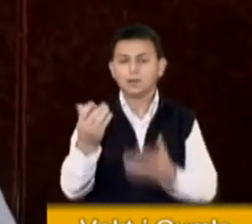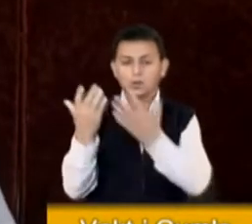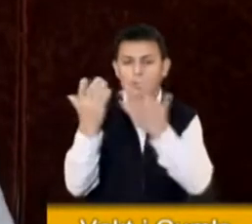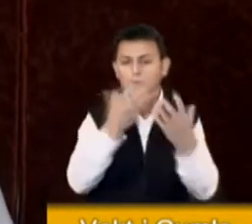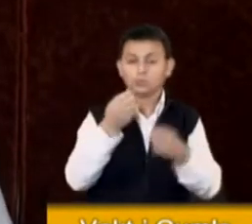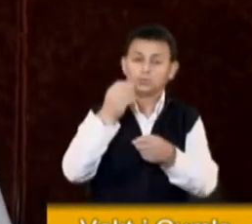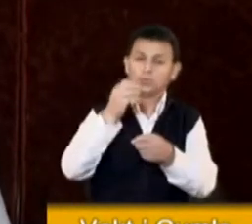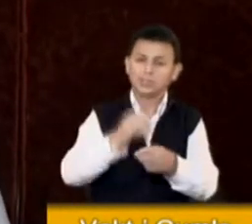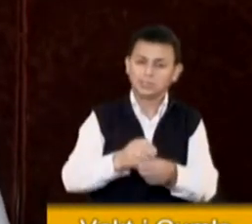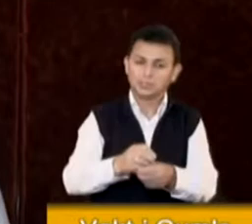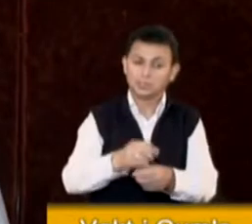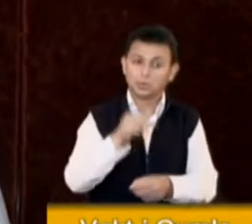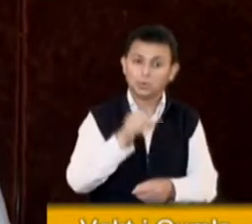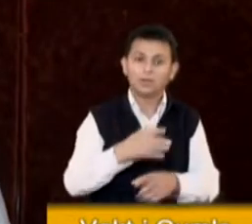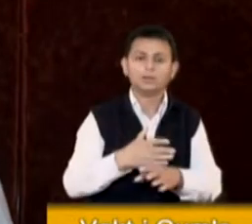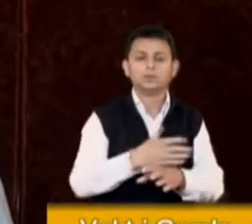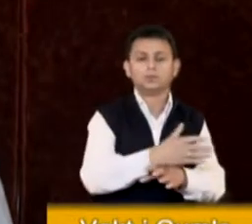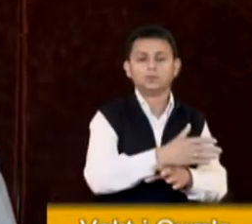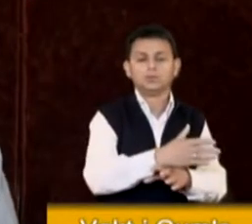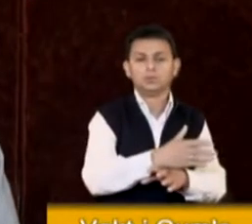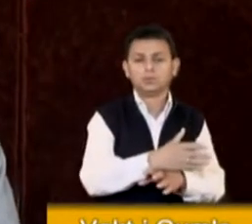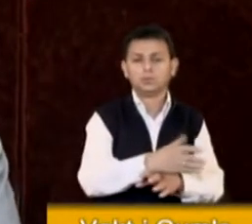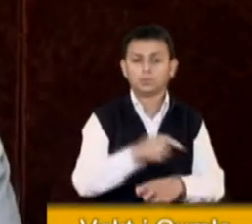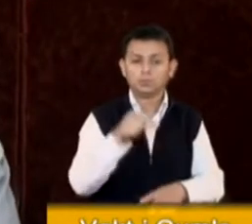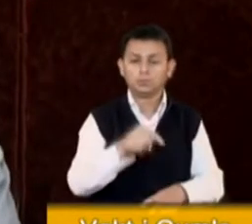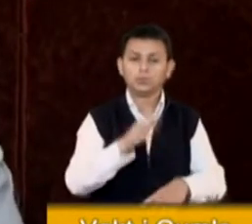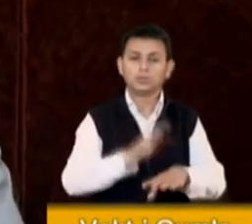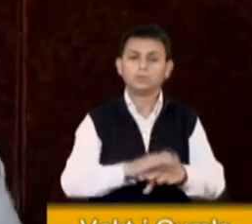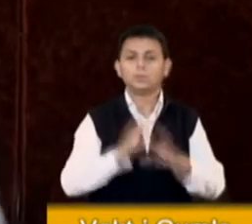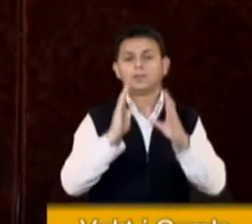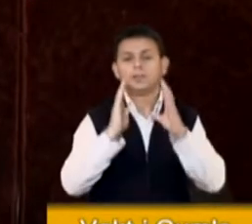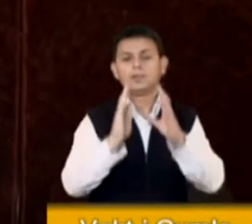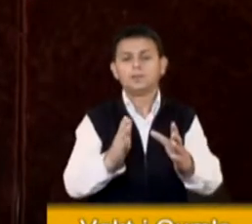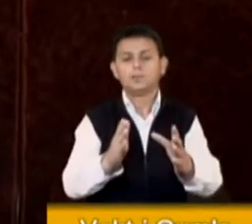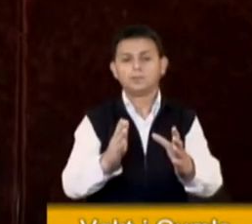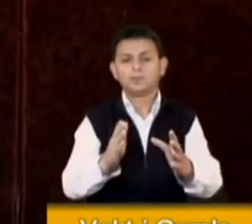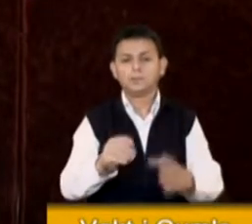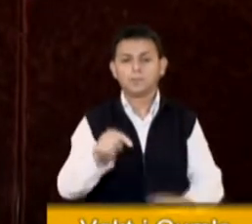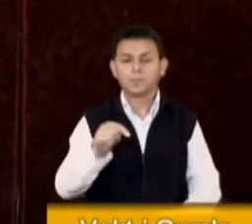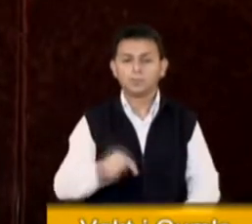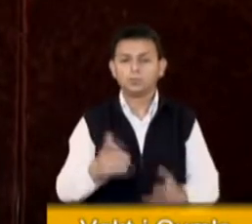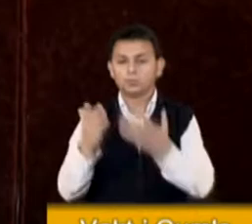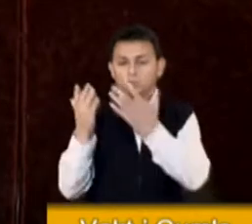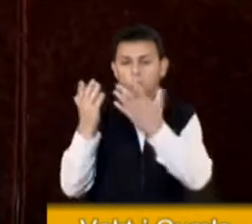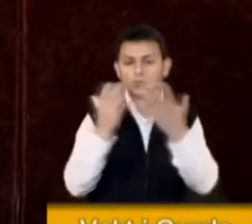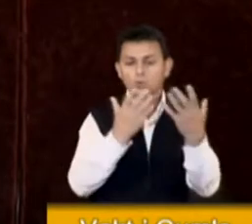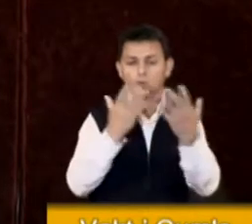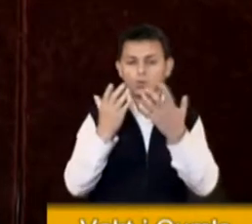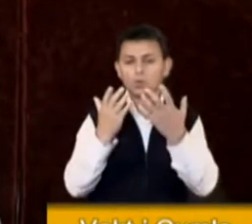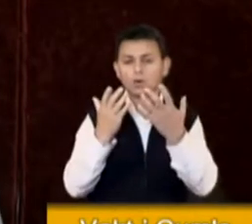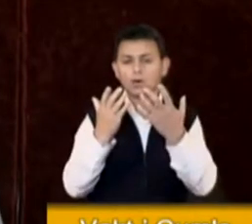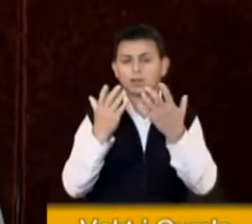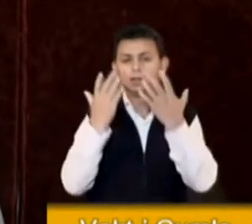olduğundan dolayı Efendimiz Aleyhisselatü Vesselam kendisine bu duaları hastaya